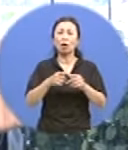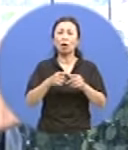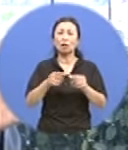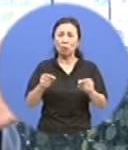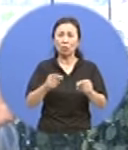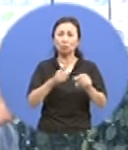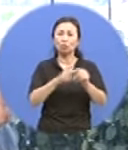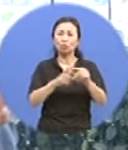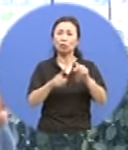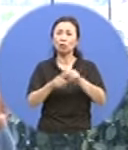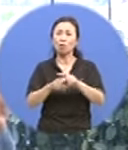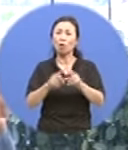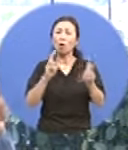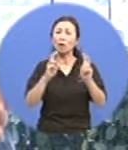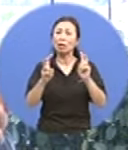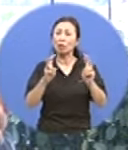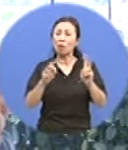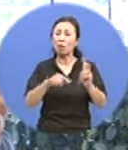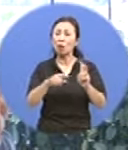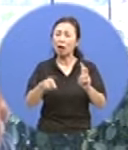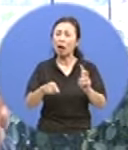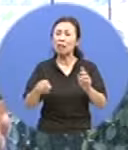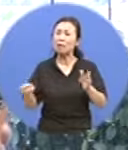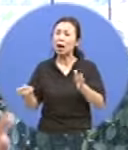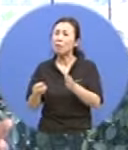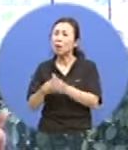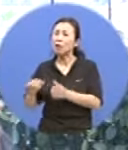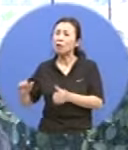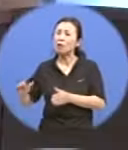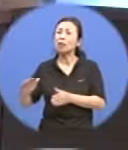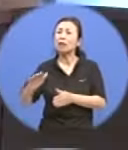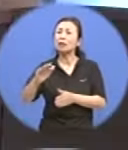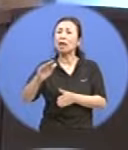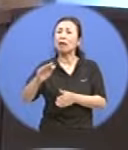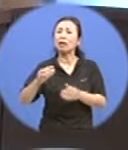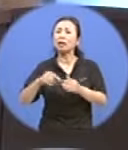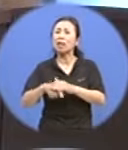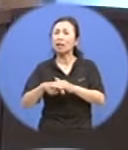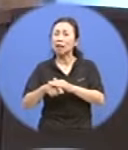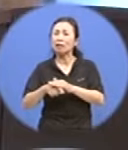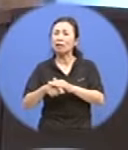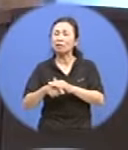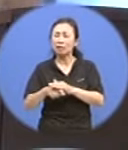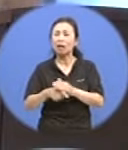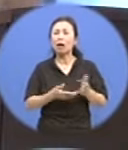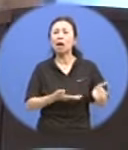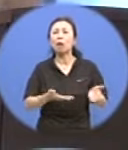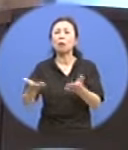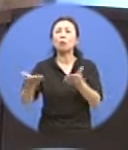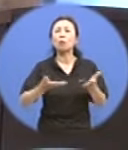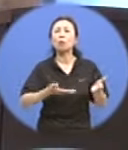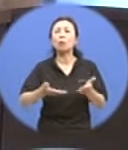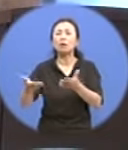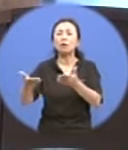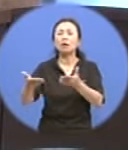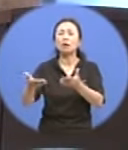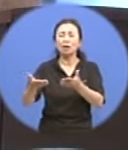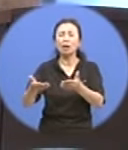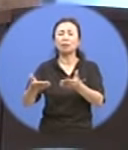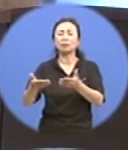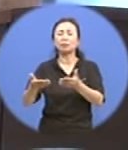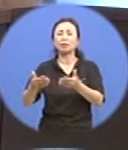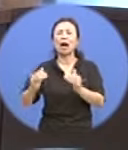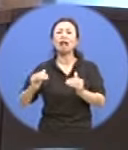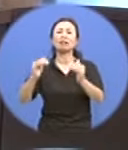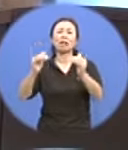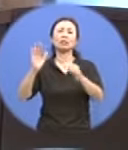伸びていったのは流通がものすごく機能してたんですね、うん、でいい商品があったら引っ張っていってくれる、